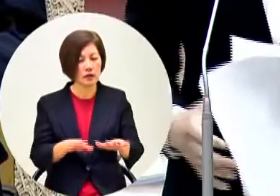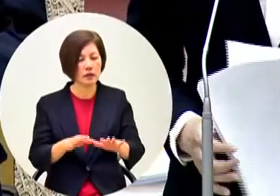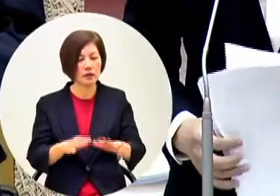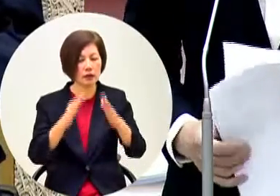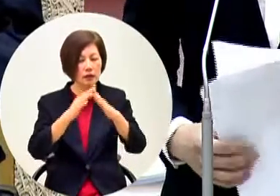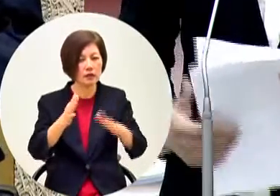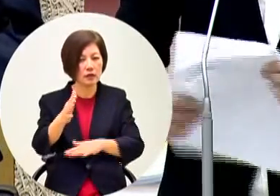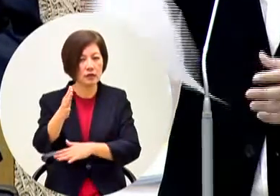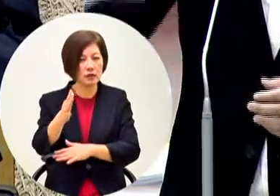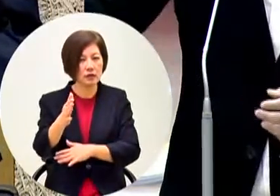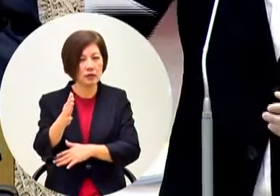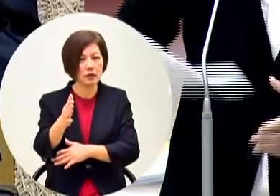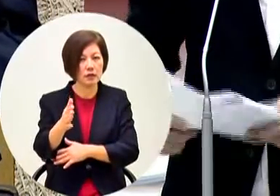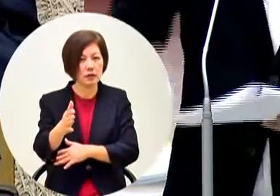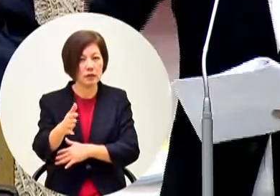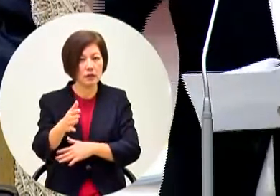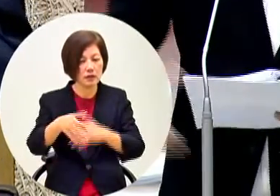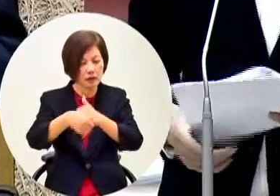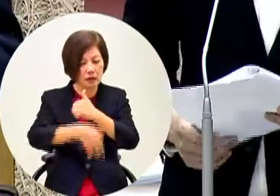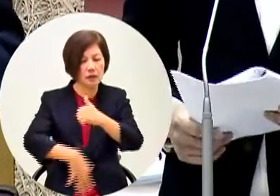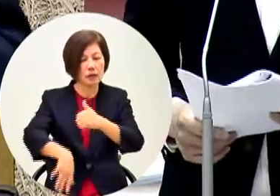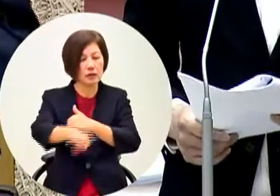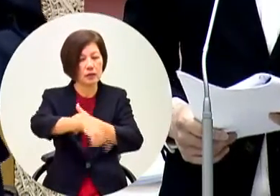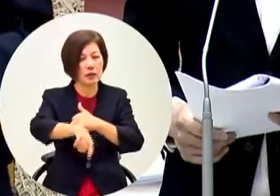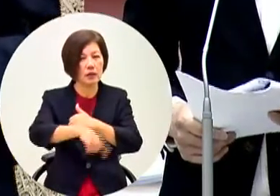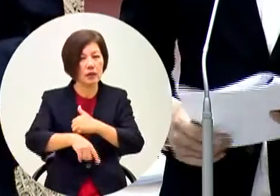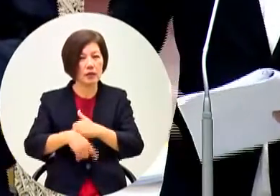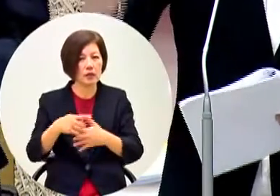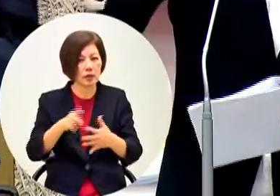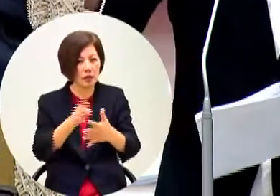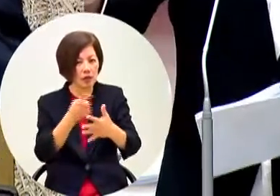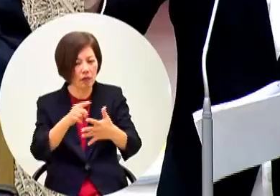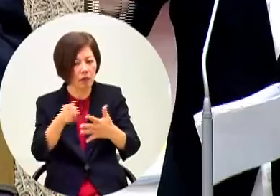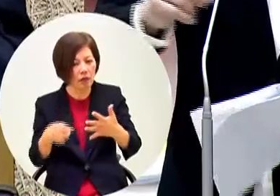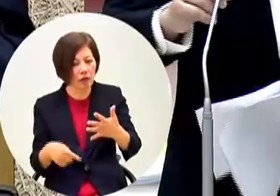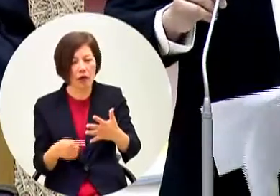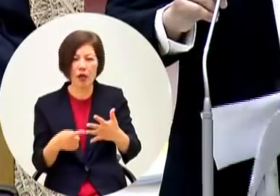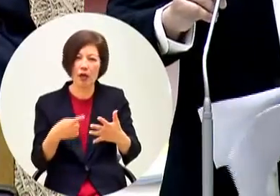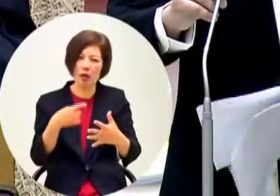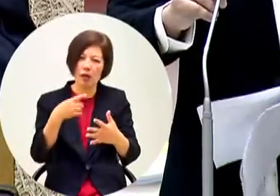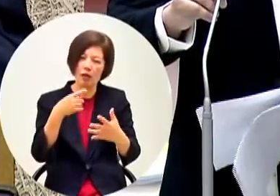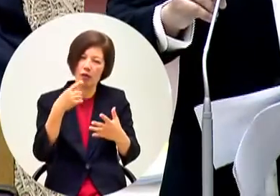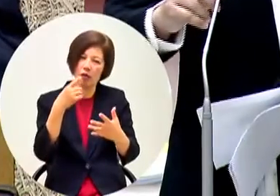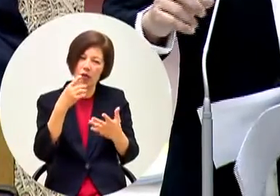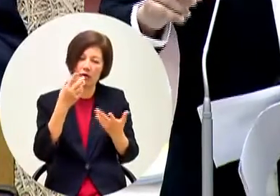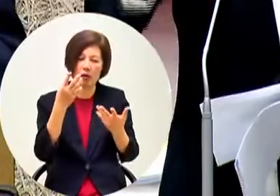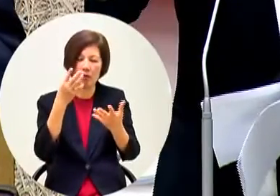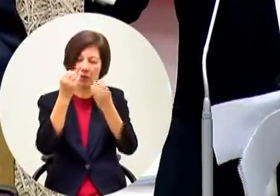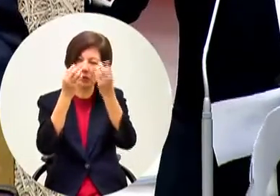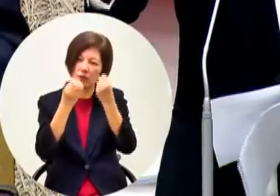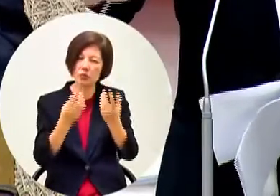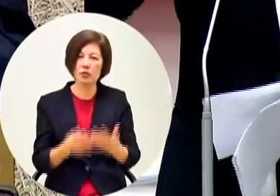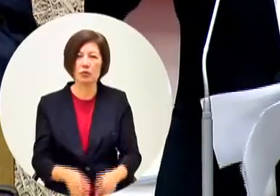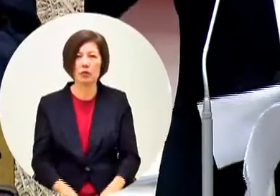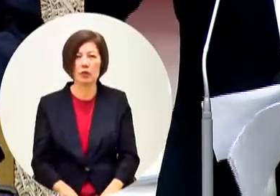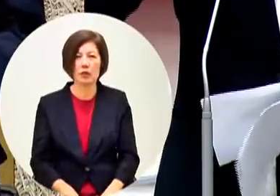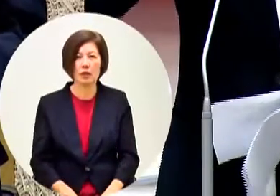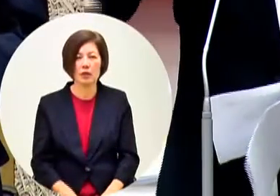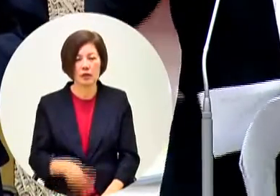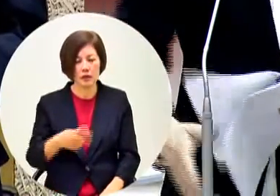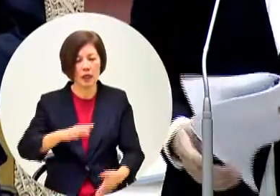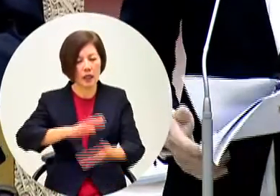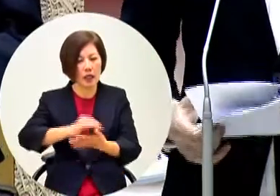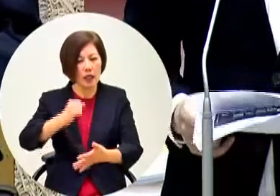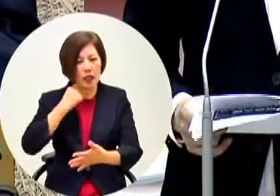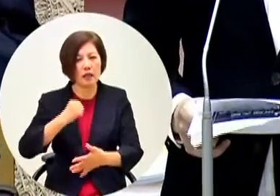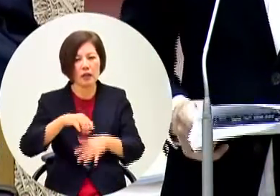策指导原则是什么，还是依这三点吗？还是说哪一个应该优先拆？现在大家有很多疑虑，所以变成是说压力都在基